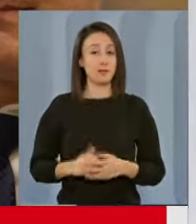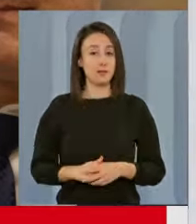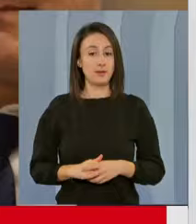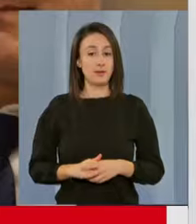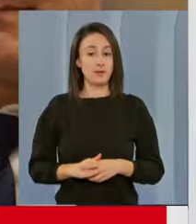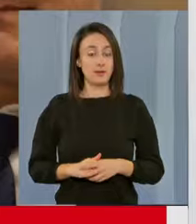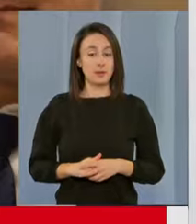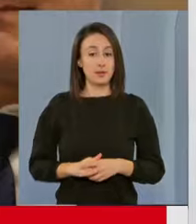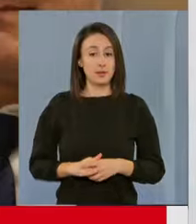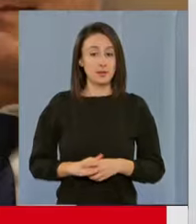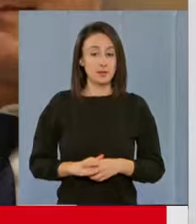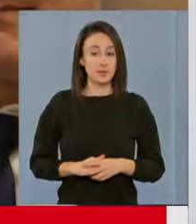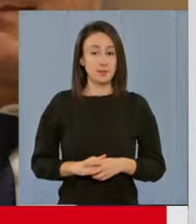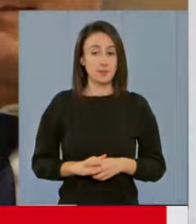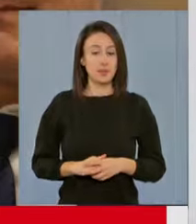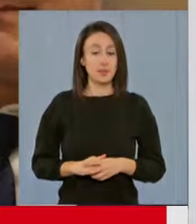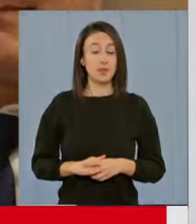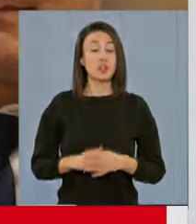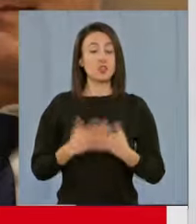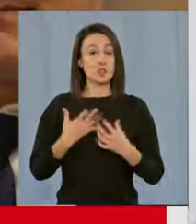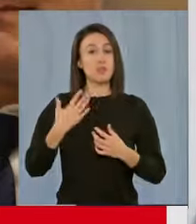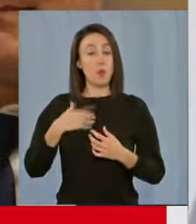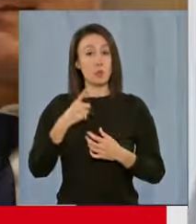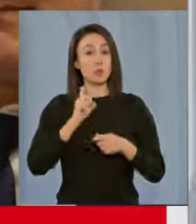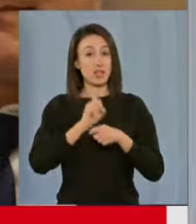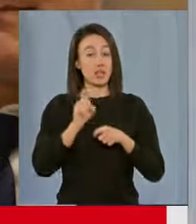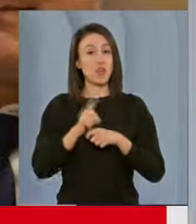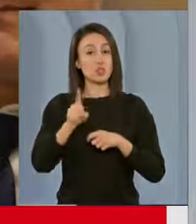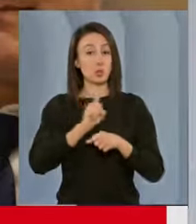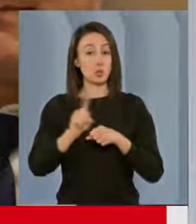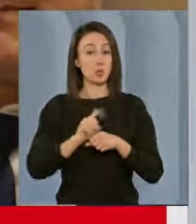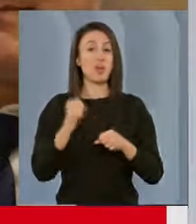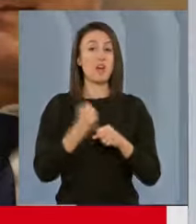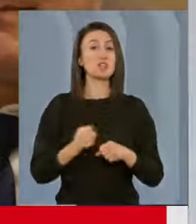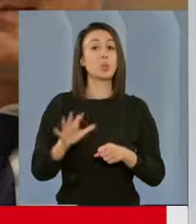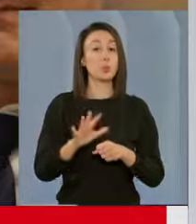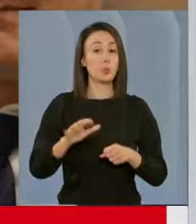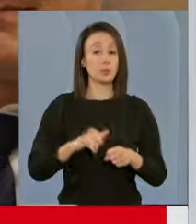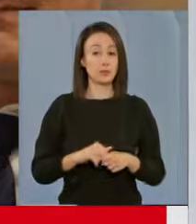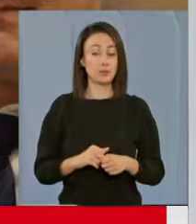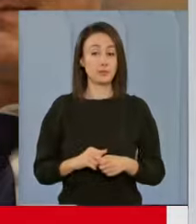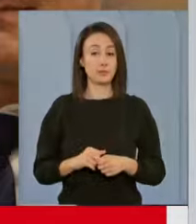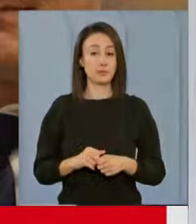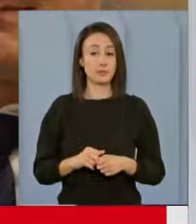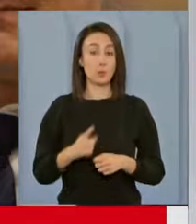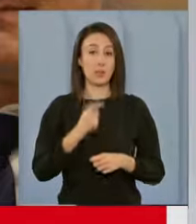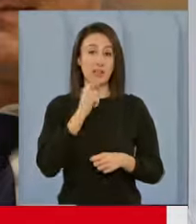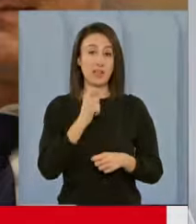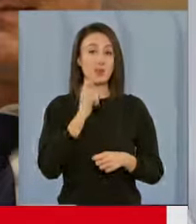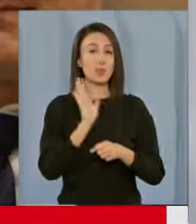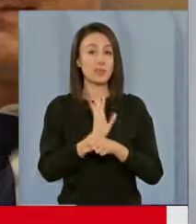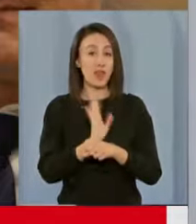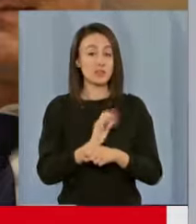despre asta este vorba. Ce am eu să-i reproșez domnul general este că aceste lucruri le face public într-un interviu